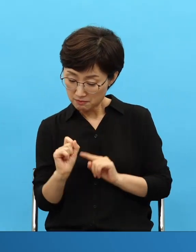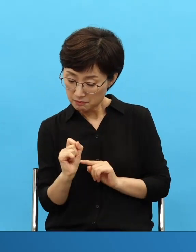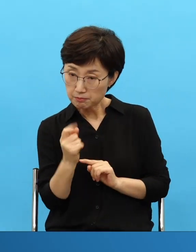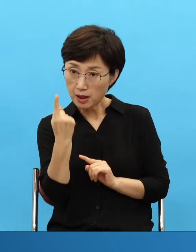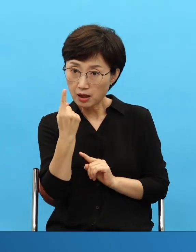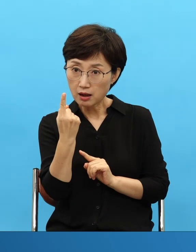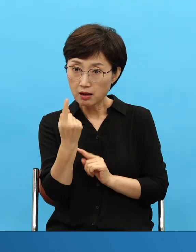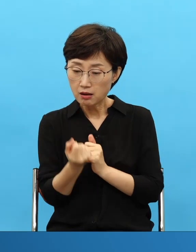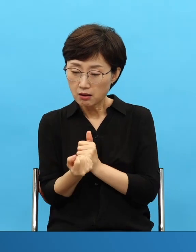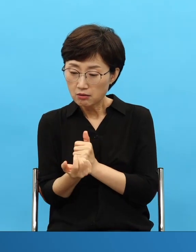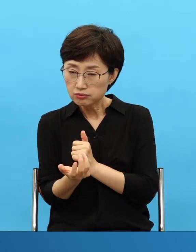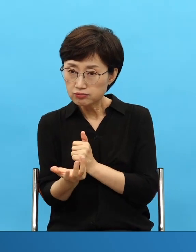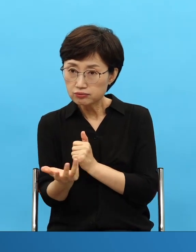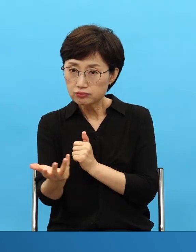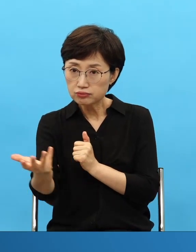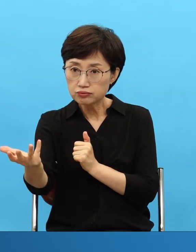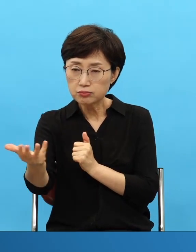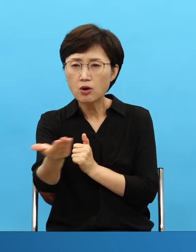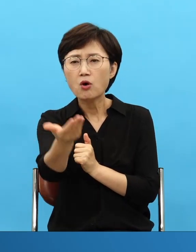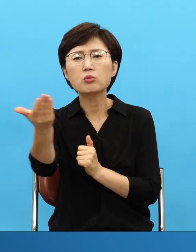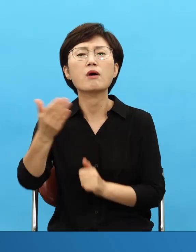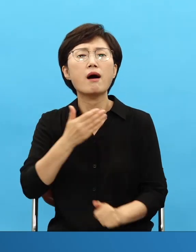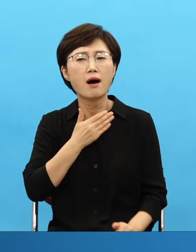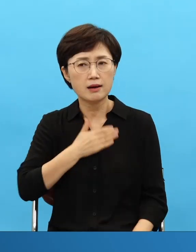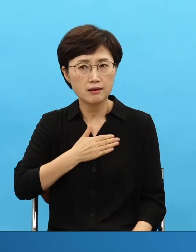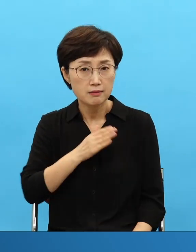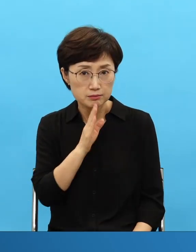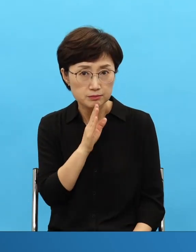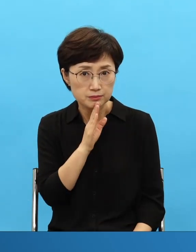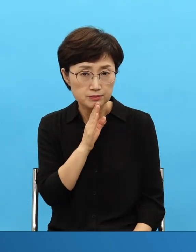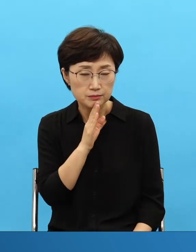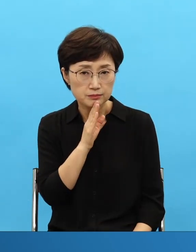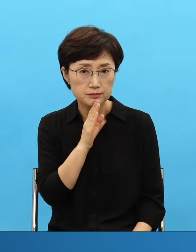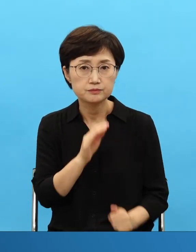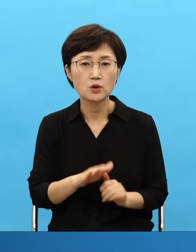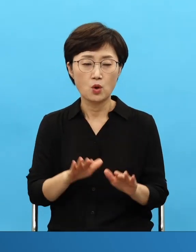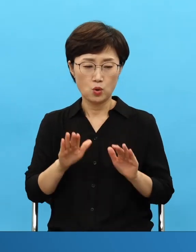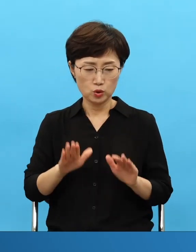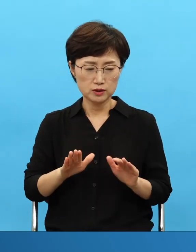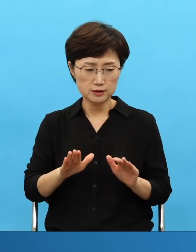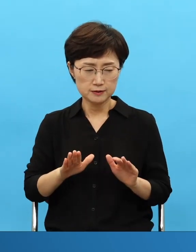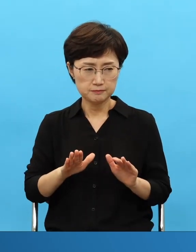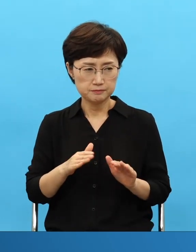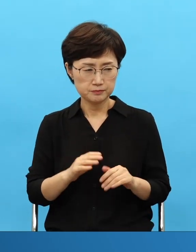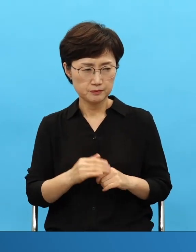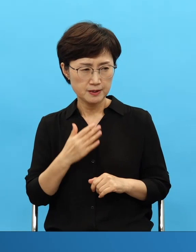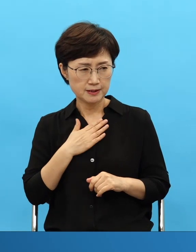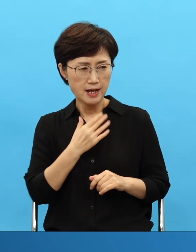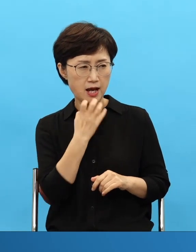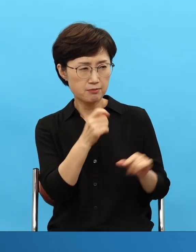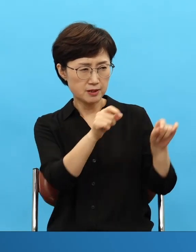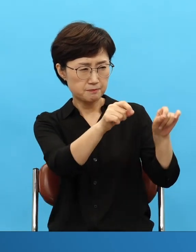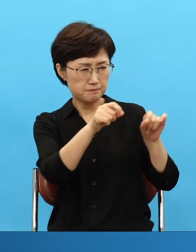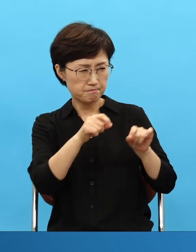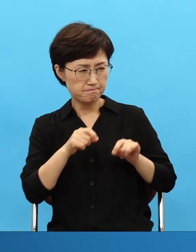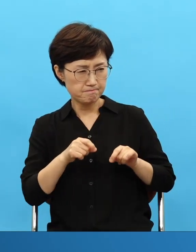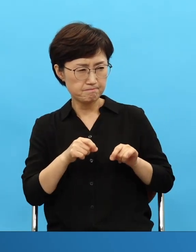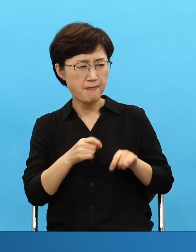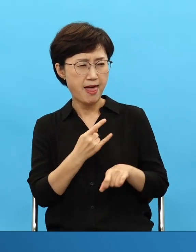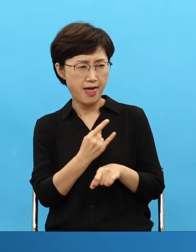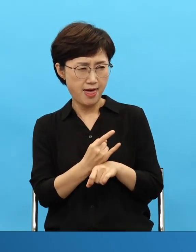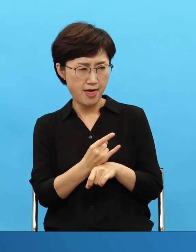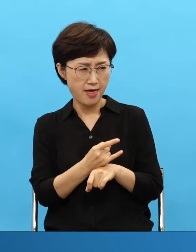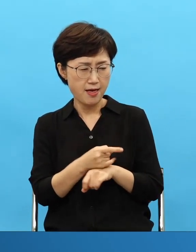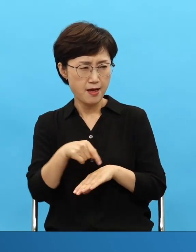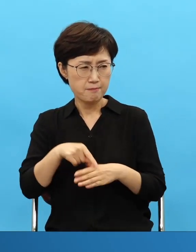kind of works arose through Abraham? 그걸 여러분이 지금 오늘 결정하시고 가셔야 돼요. Today, you must determine this